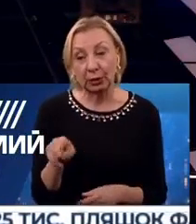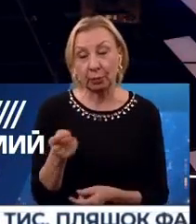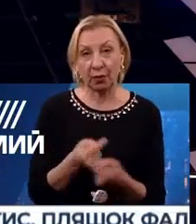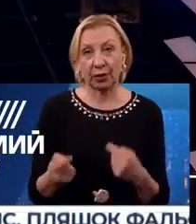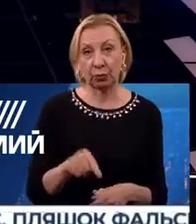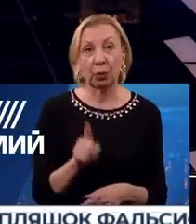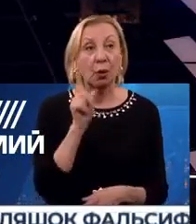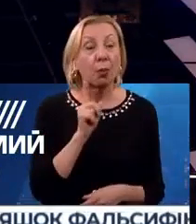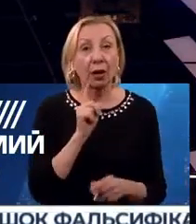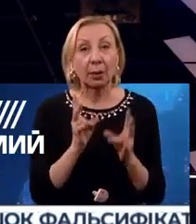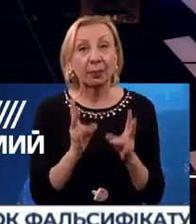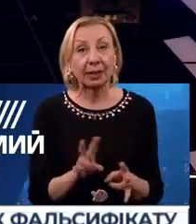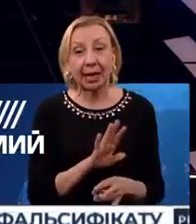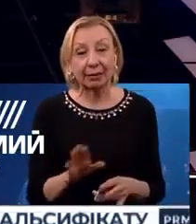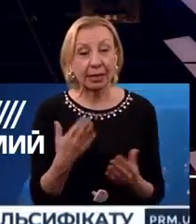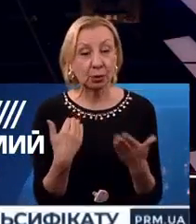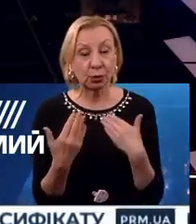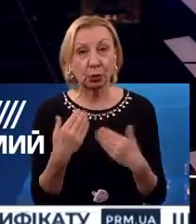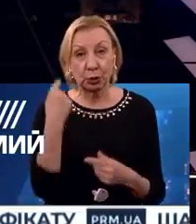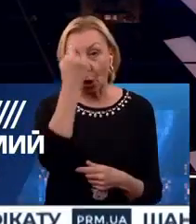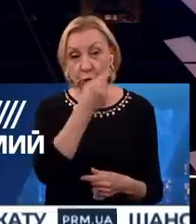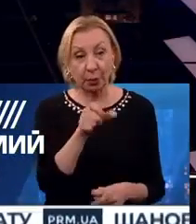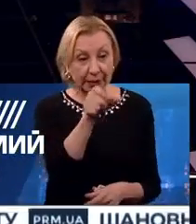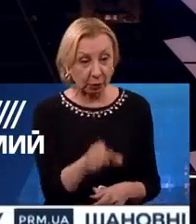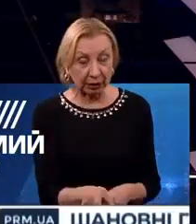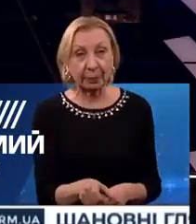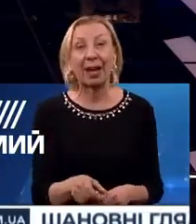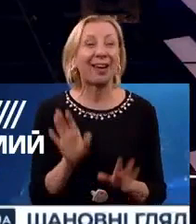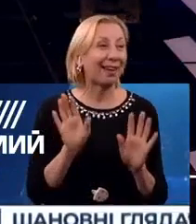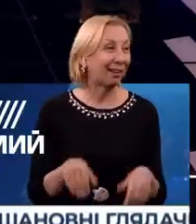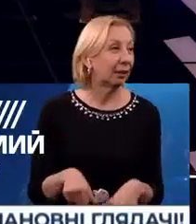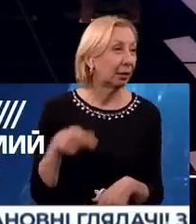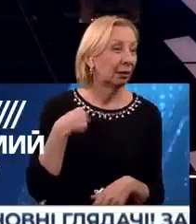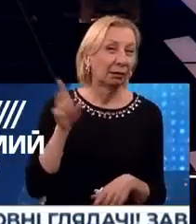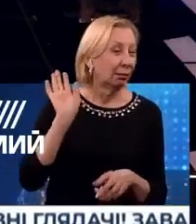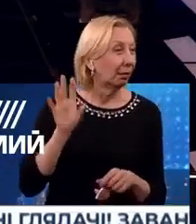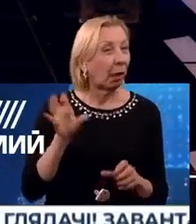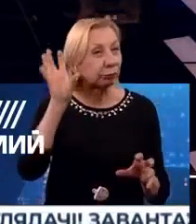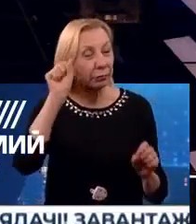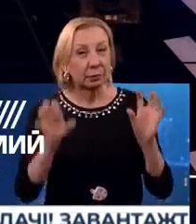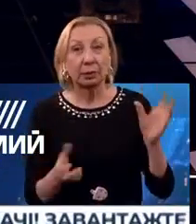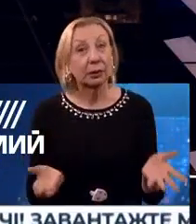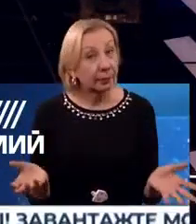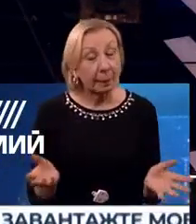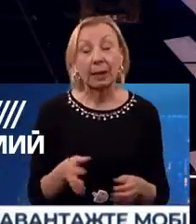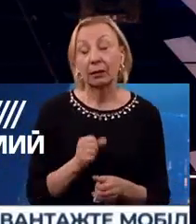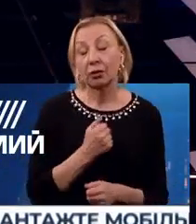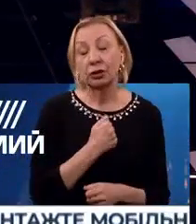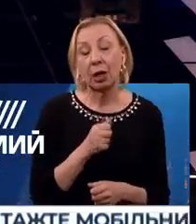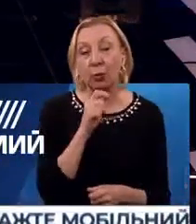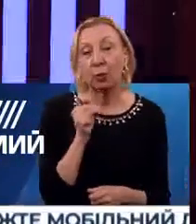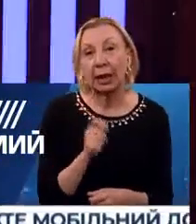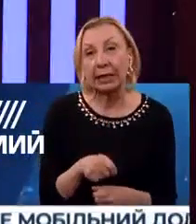поки воно біда не стосується особисто тебе, здається, що вона десь далеко і ніякого відношення до цього немає. На превеликий жаль,